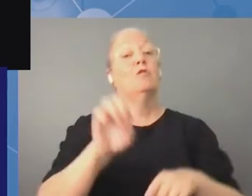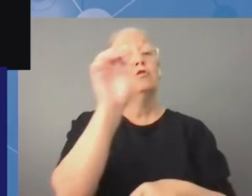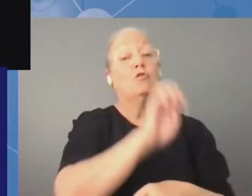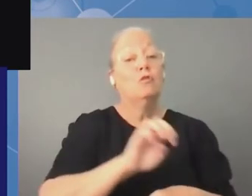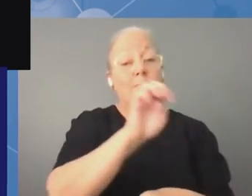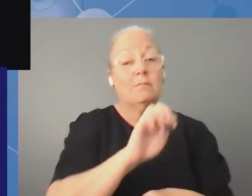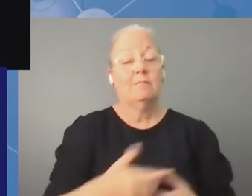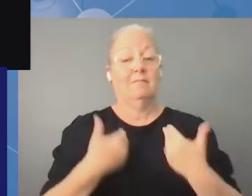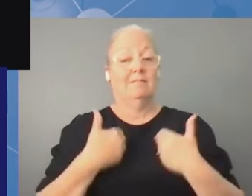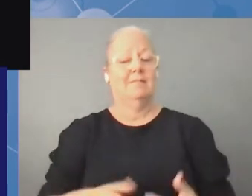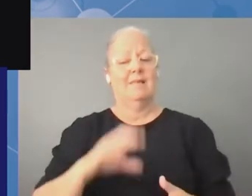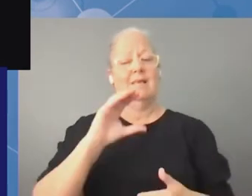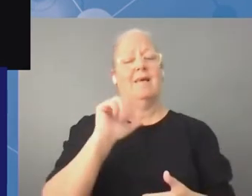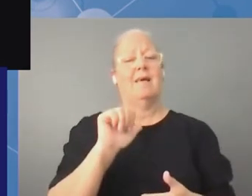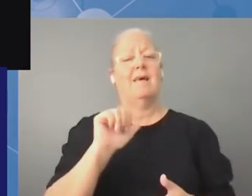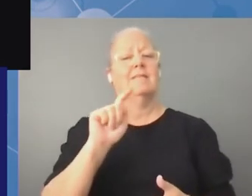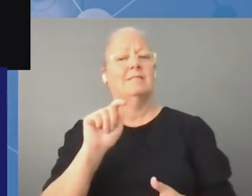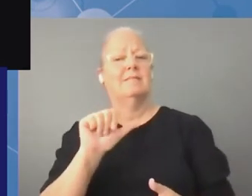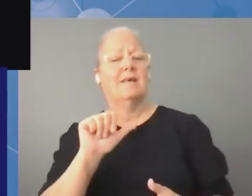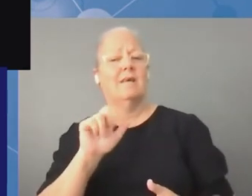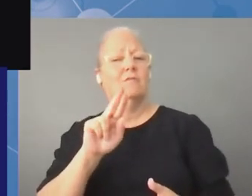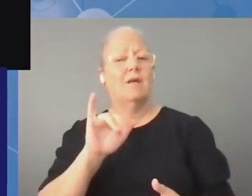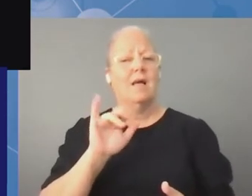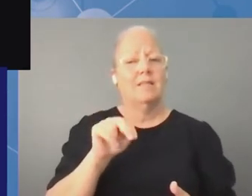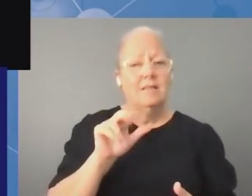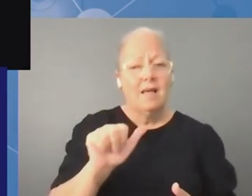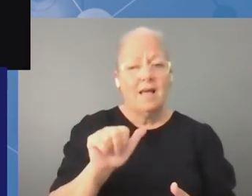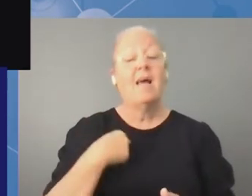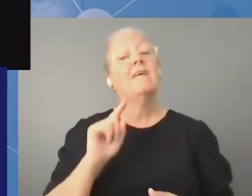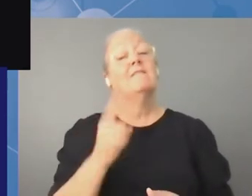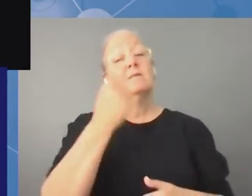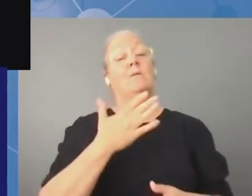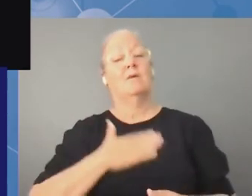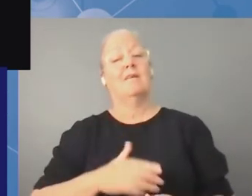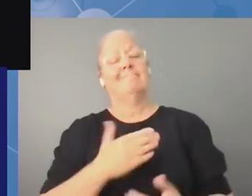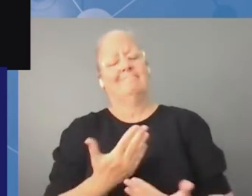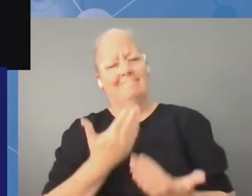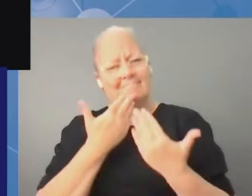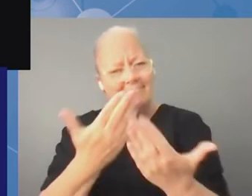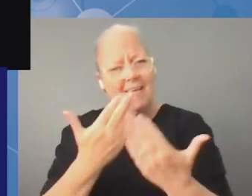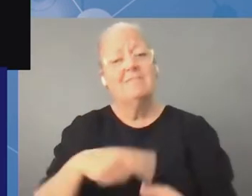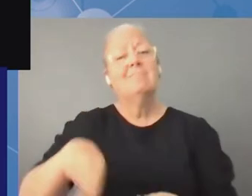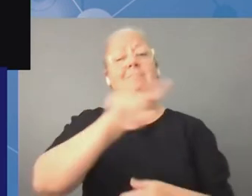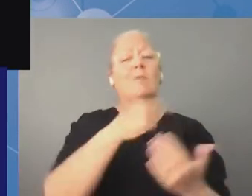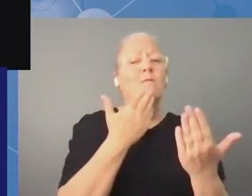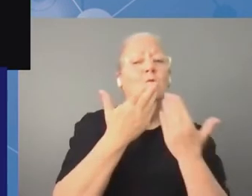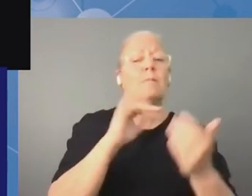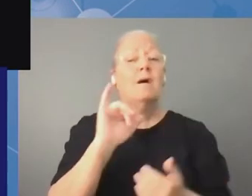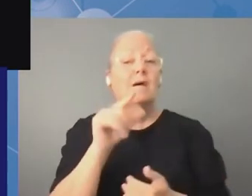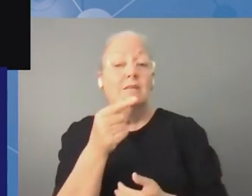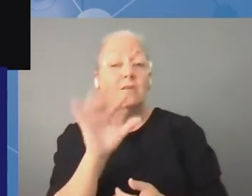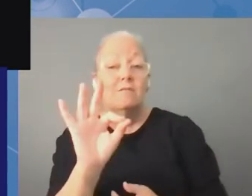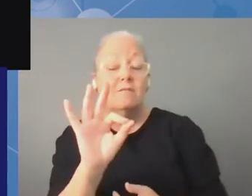مع وفد يمثل الشباب في مجلس أوروبا. اسمي كاترينا. في المقام الأول أشكر